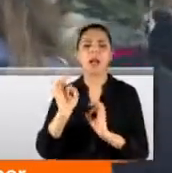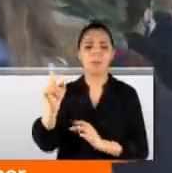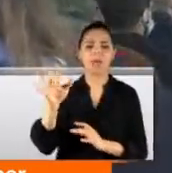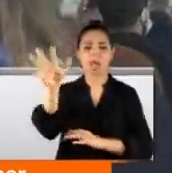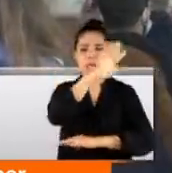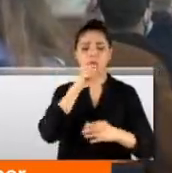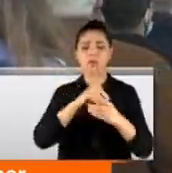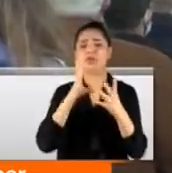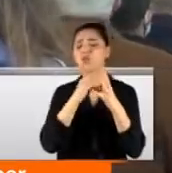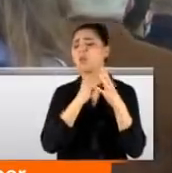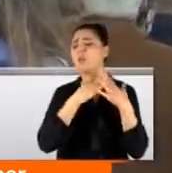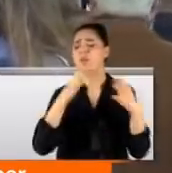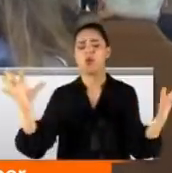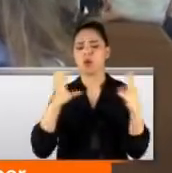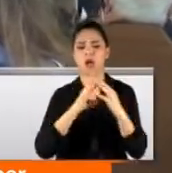kayıp.